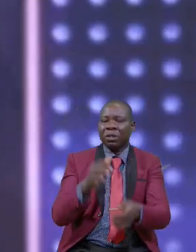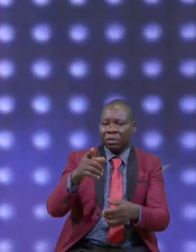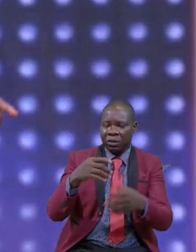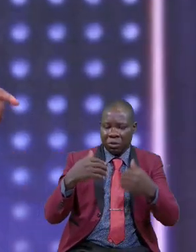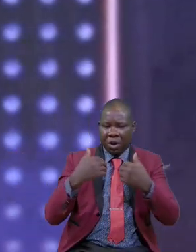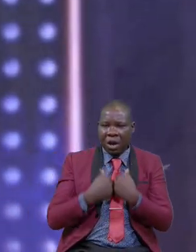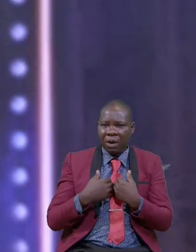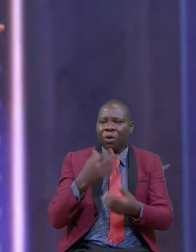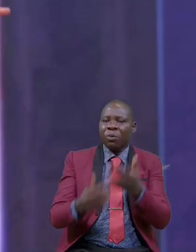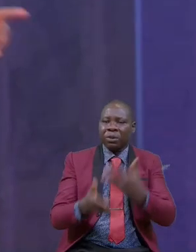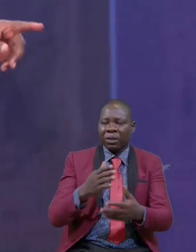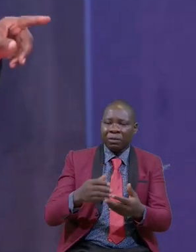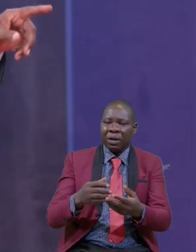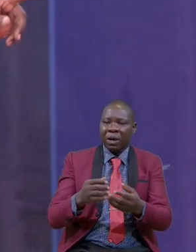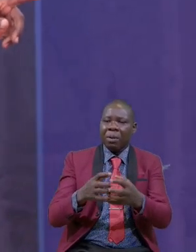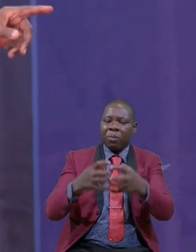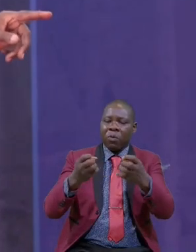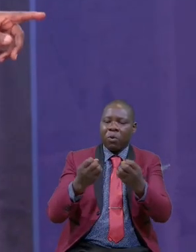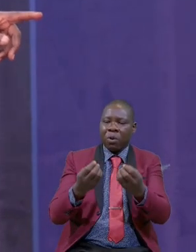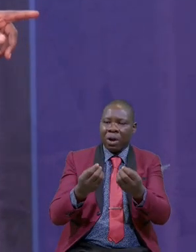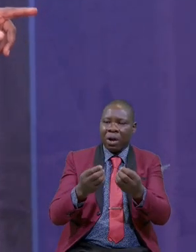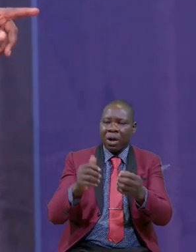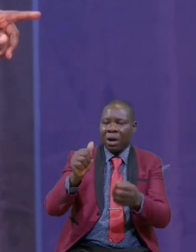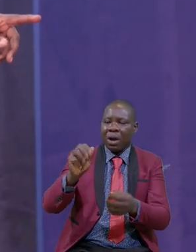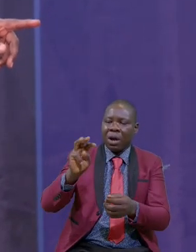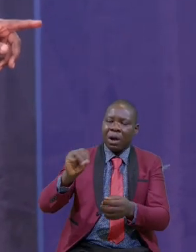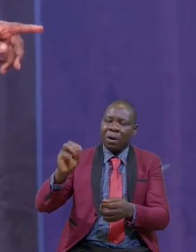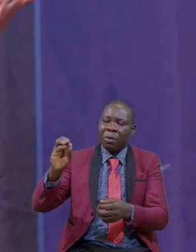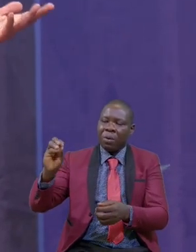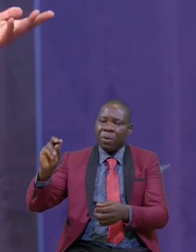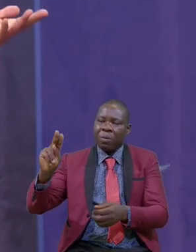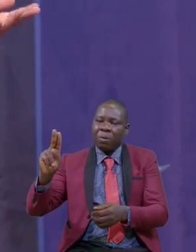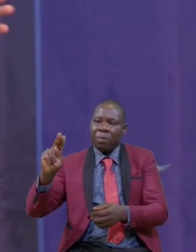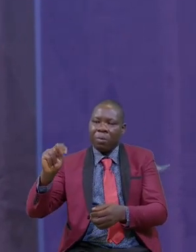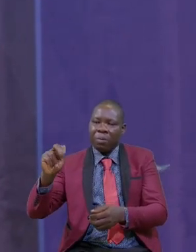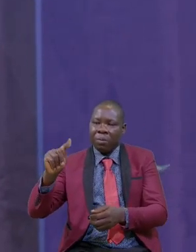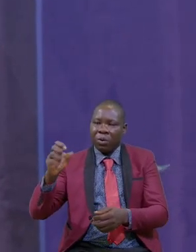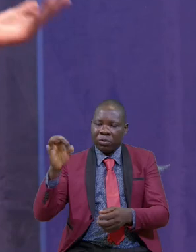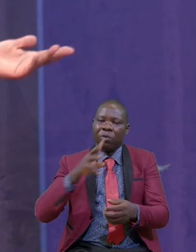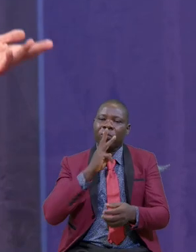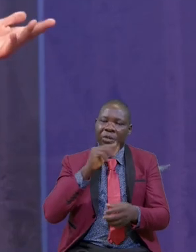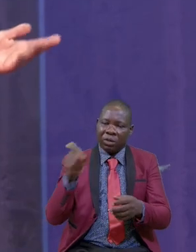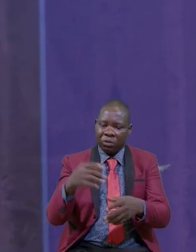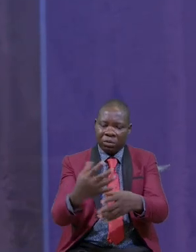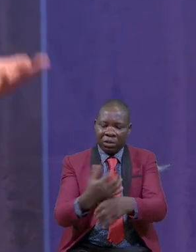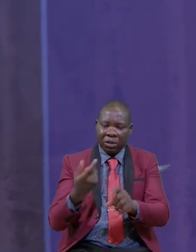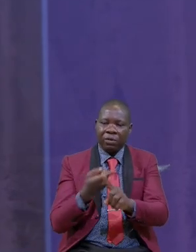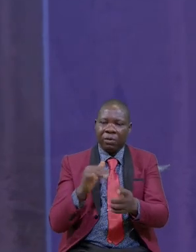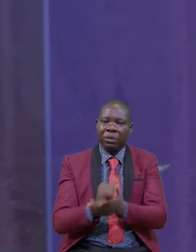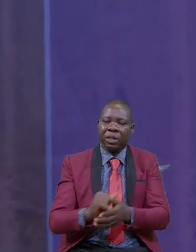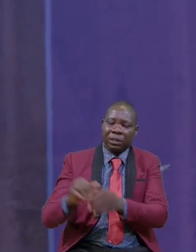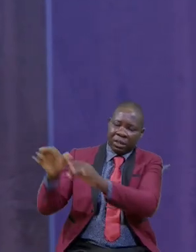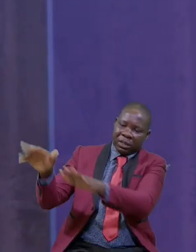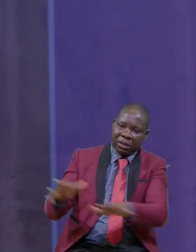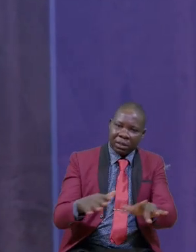soit la quantité d'eau que vous puisez de la rivière, de la mer, de l'océan. C'est comme si